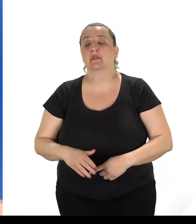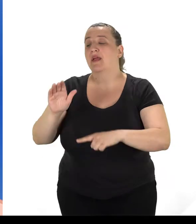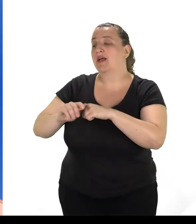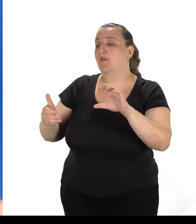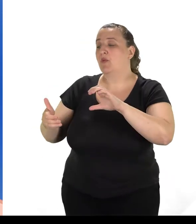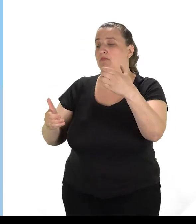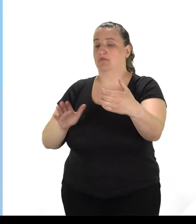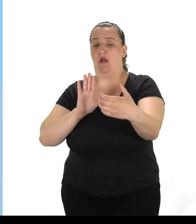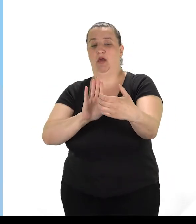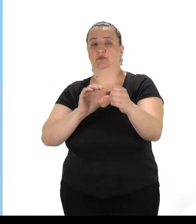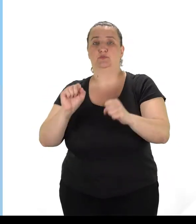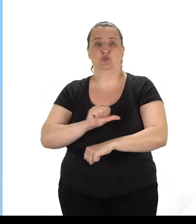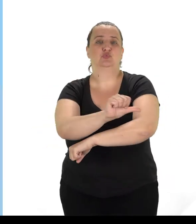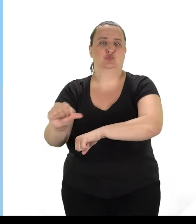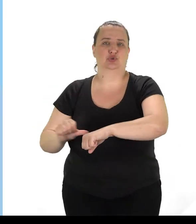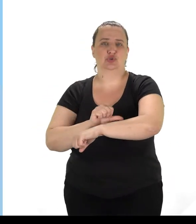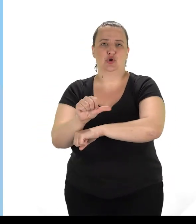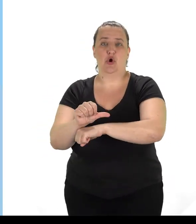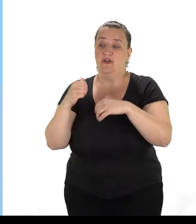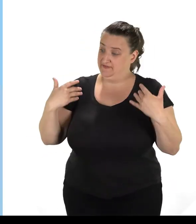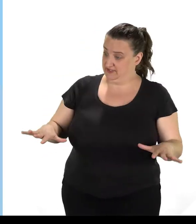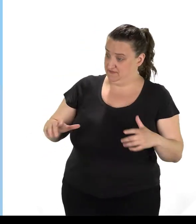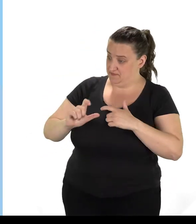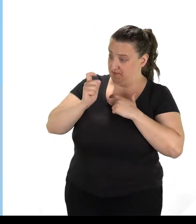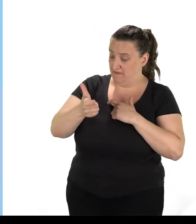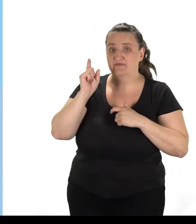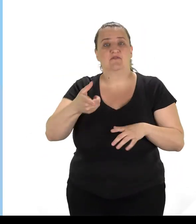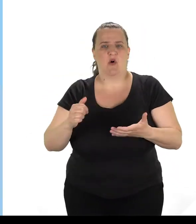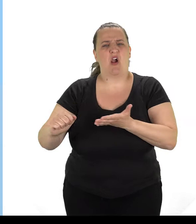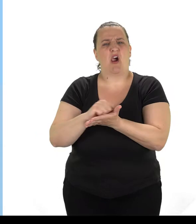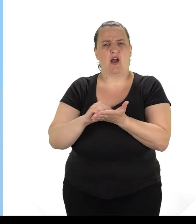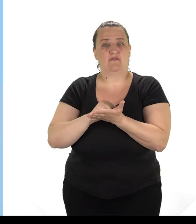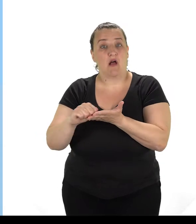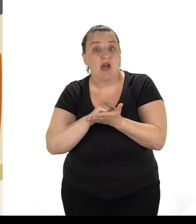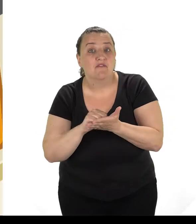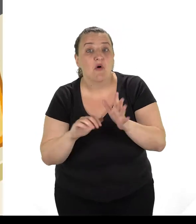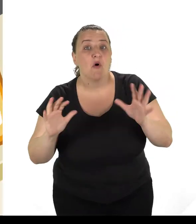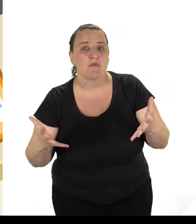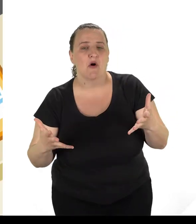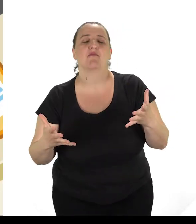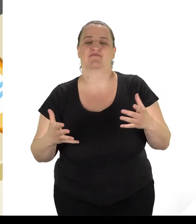température. Ce biberon préparé se conserve 1 heure.